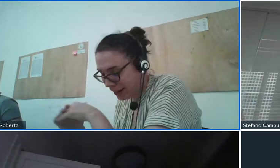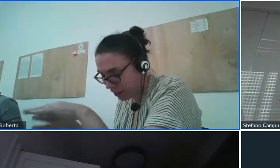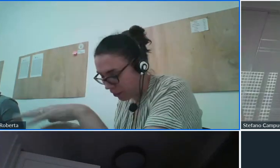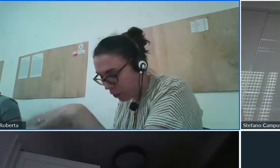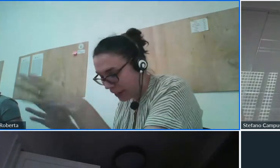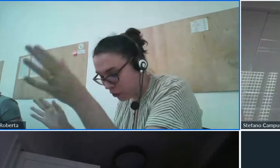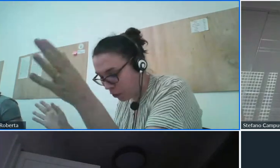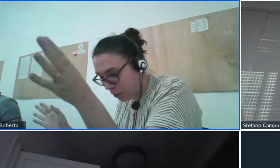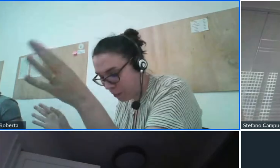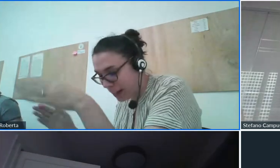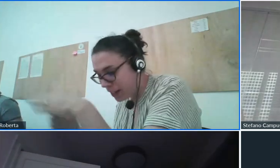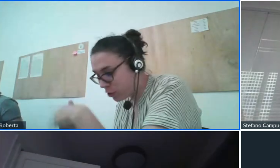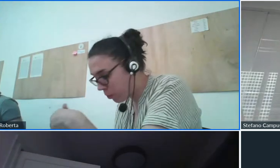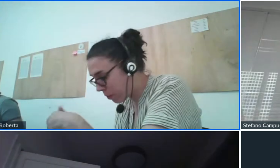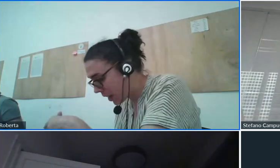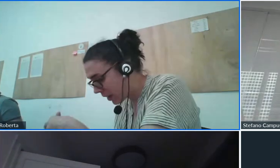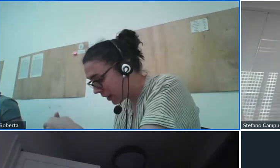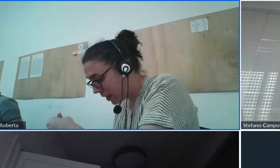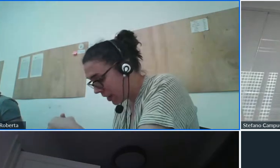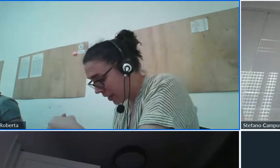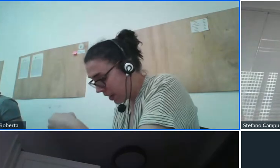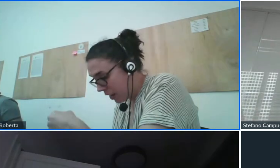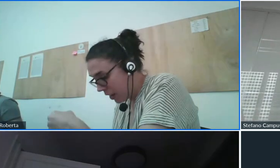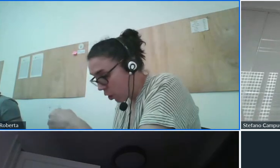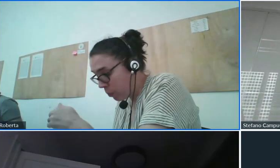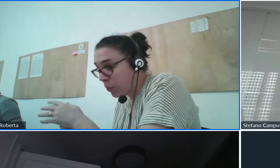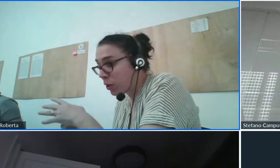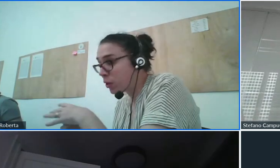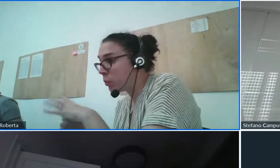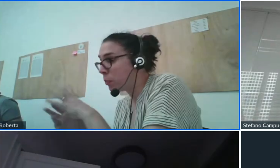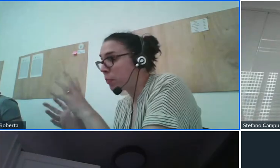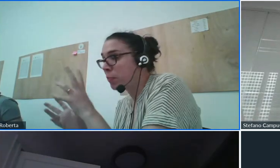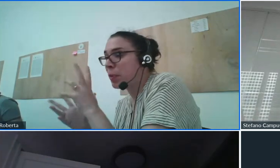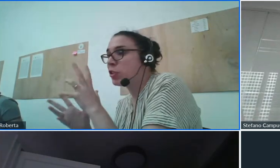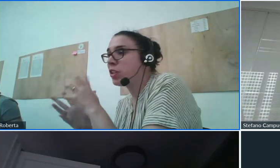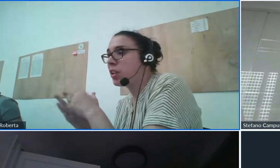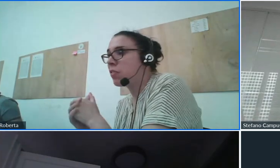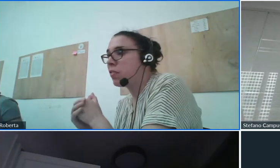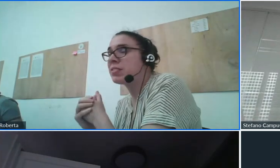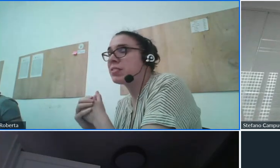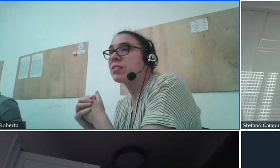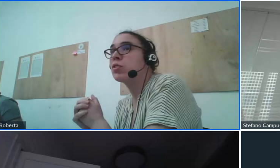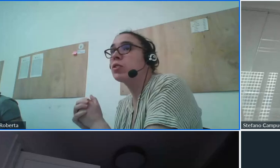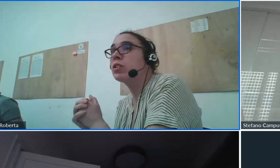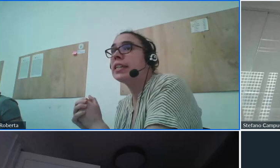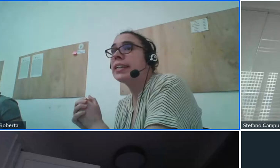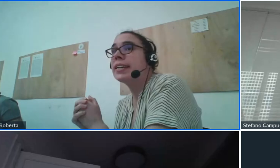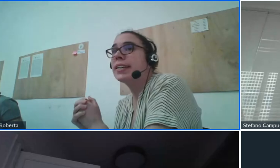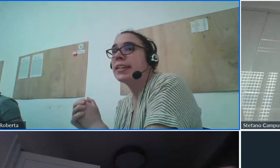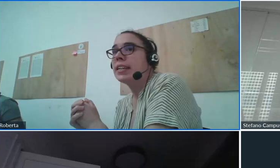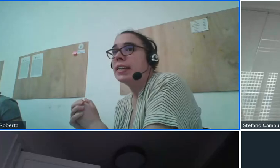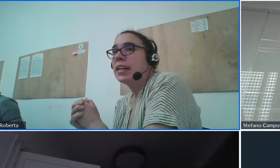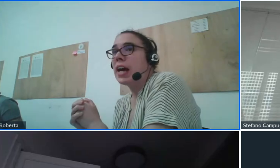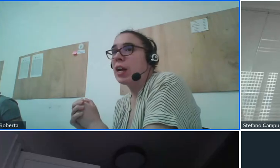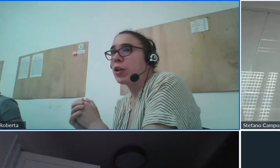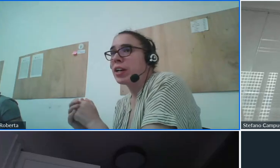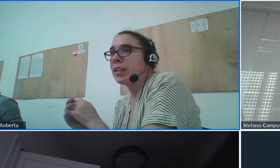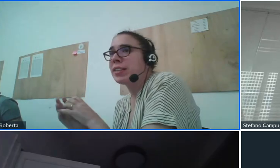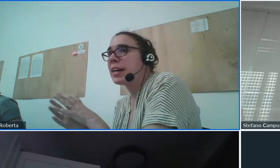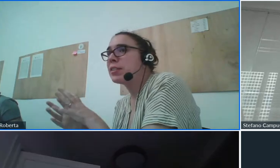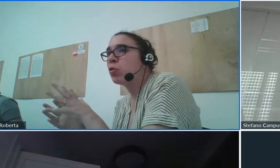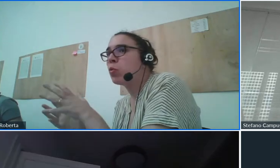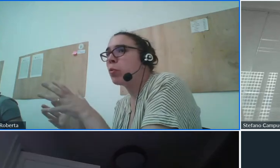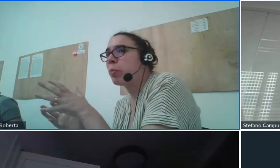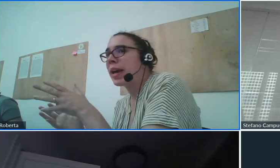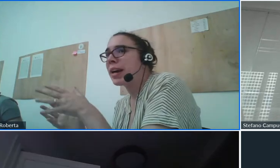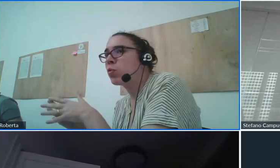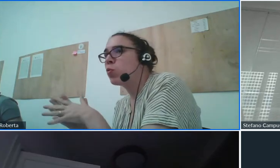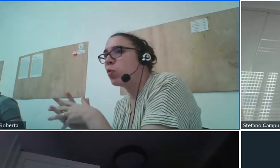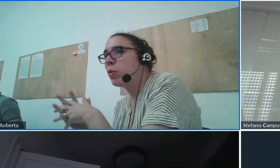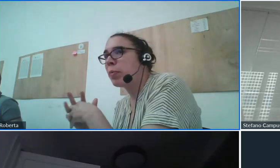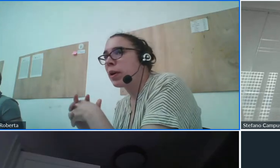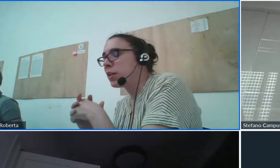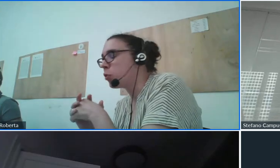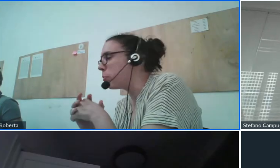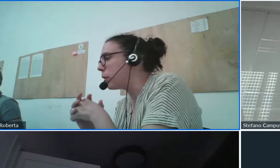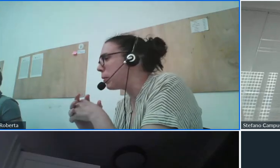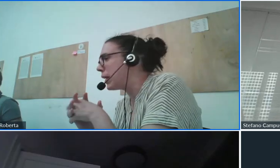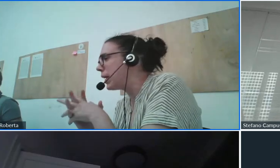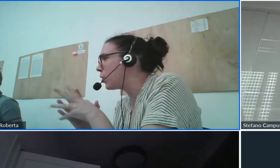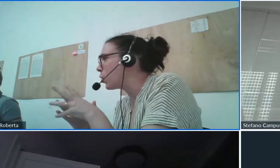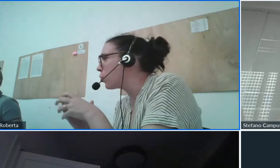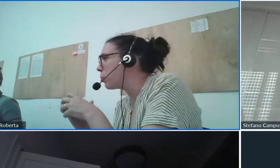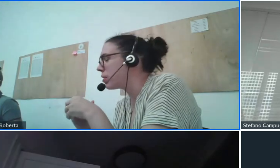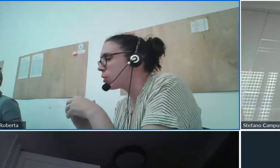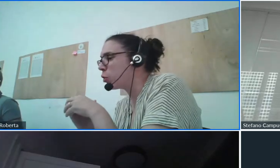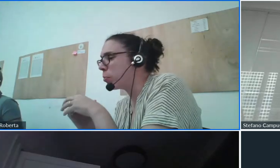per altri volendo mille jailbreak. No, un paio di riflessioni. Allora, intanto un mea culpa a